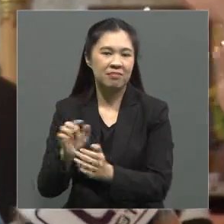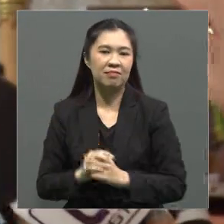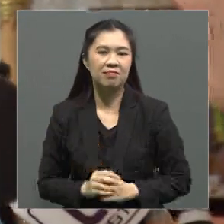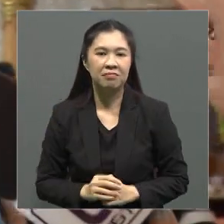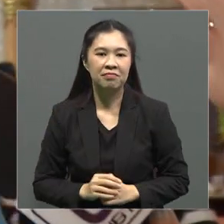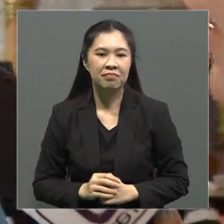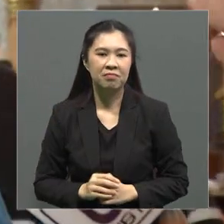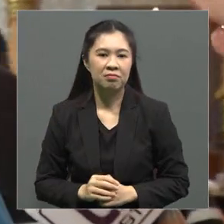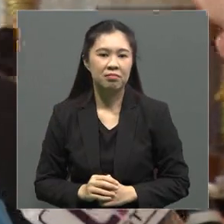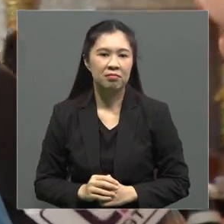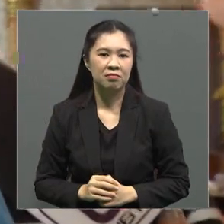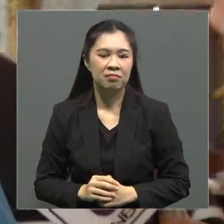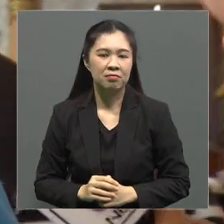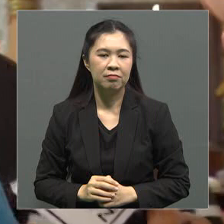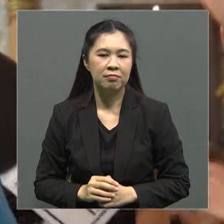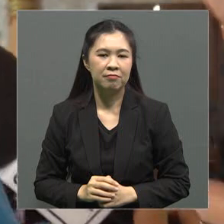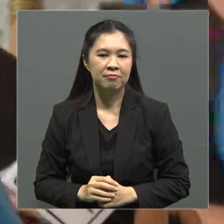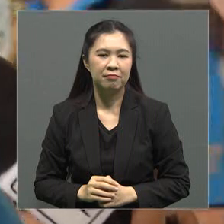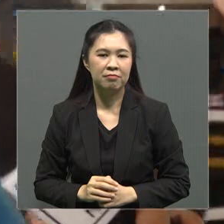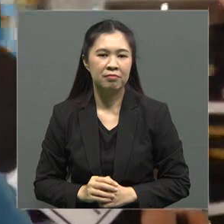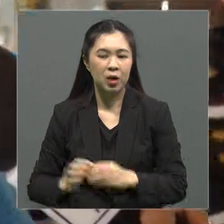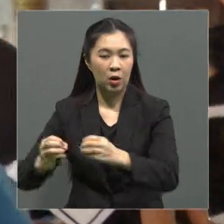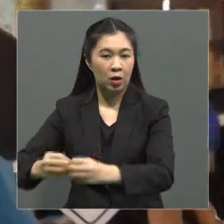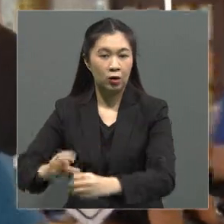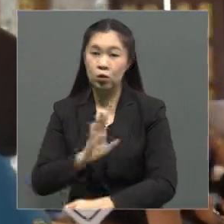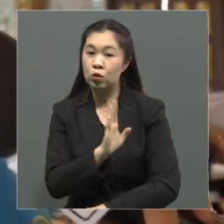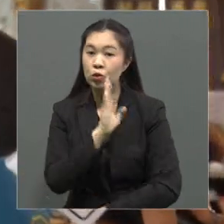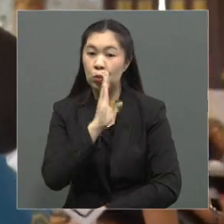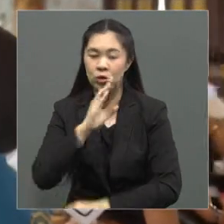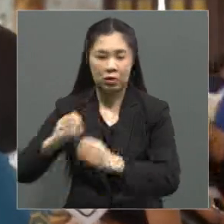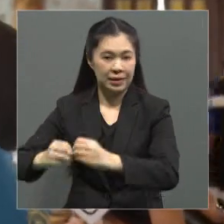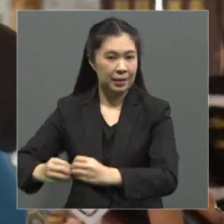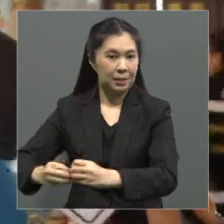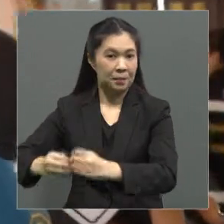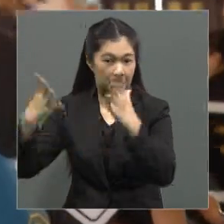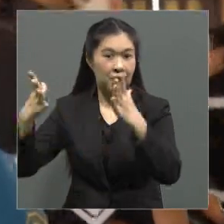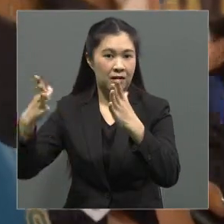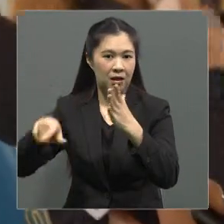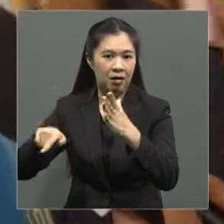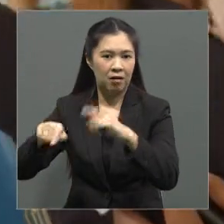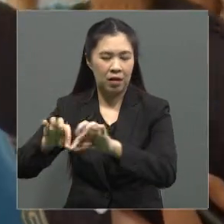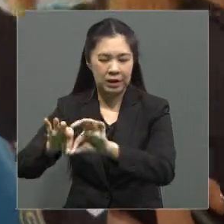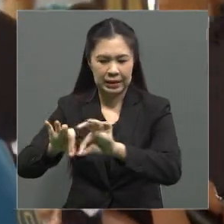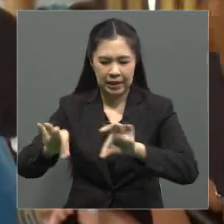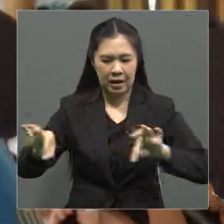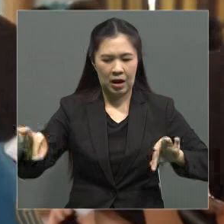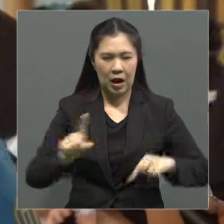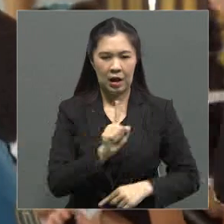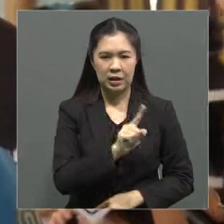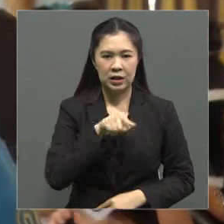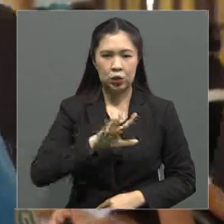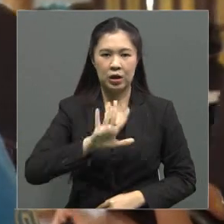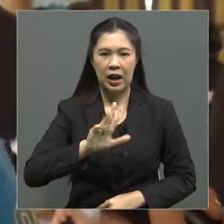ไปอำนาจล้างอำนาจทำลายล้างเนี่ยนะครับก็รัศมีที่แรงขึนการระเบิดเนี่ยประมาณ 1.5